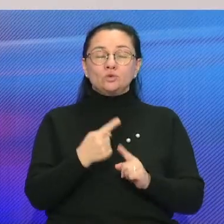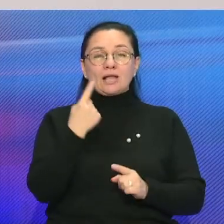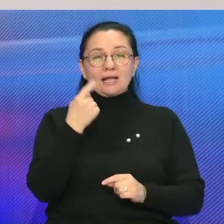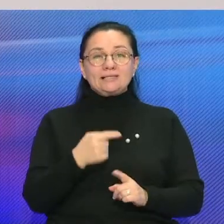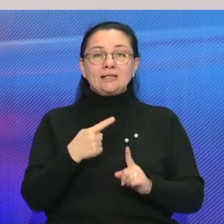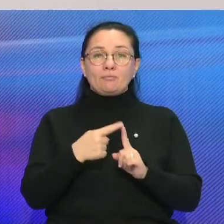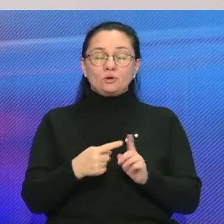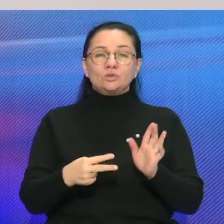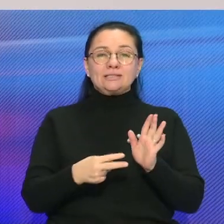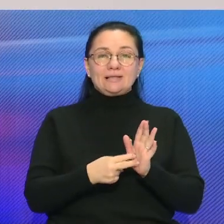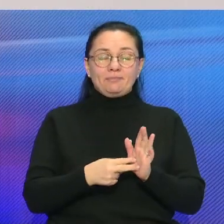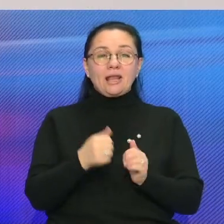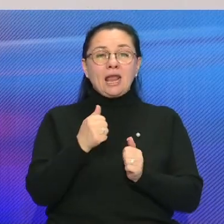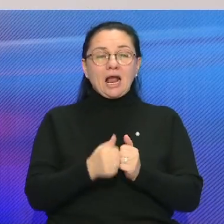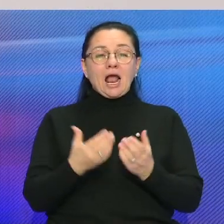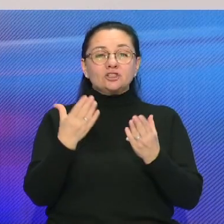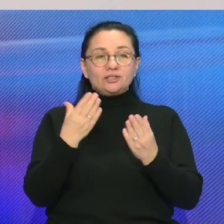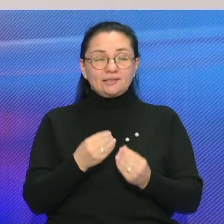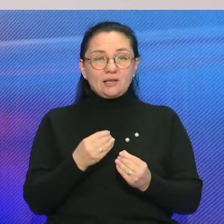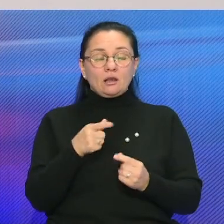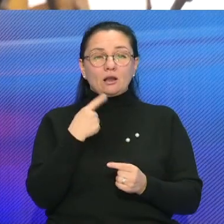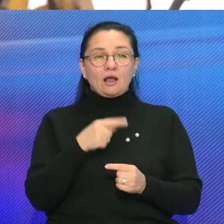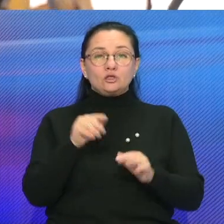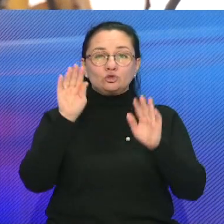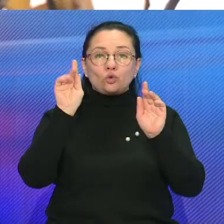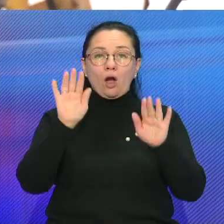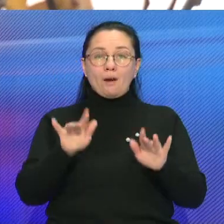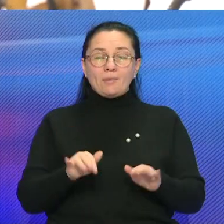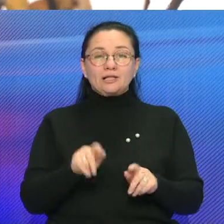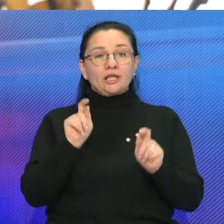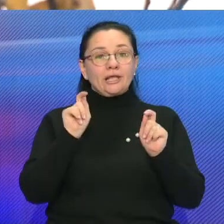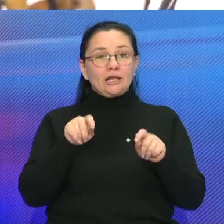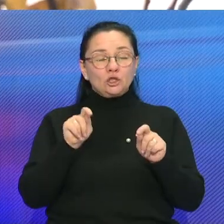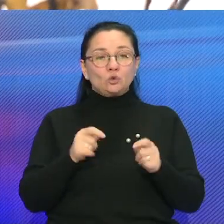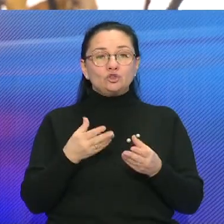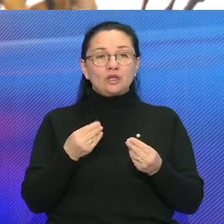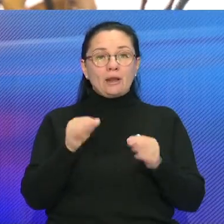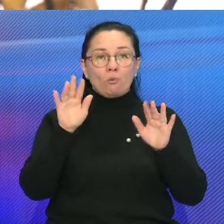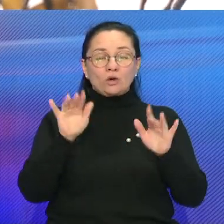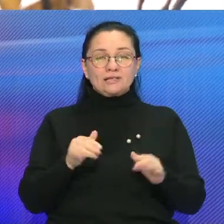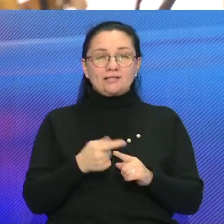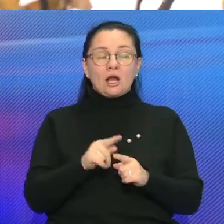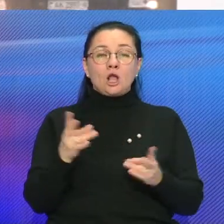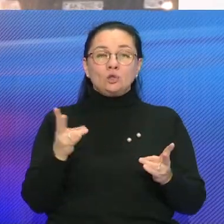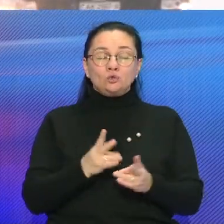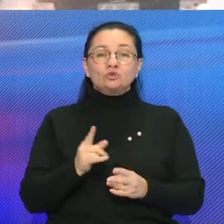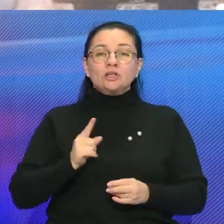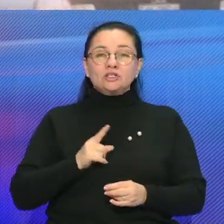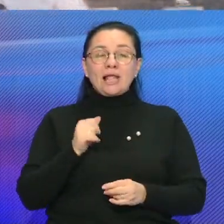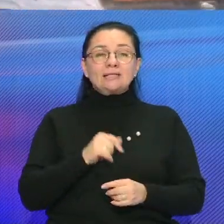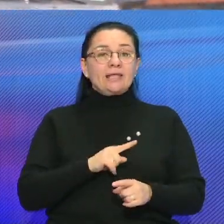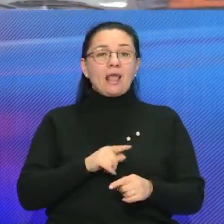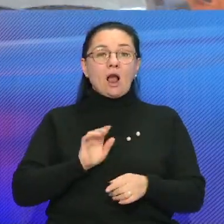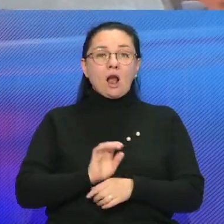плюс семи. Кожный день синоптики обьяцают опадки в выгляде дажу и мокрого снегу. Треба чакать и гололёдзюцу. Тому